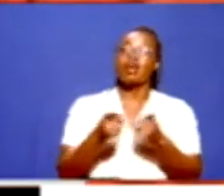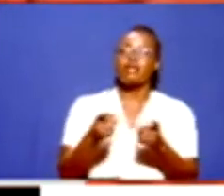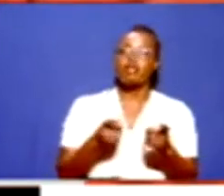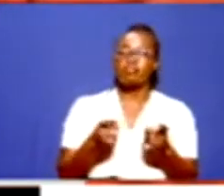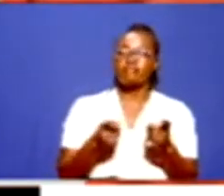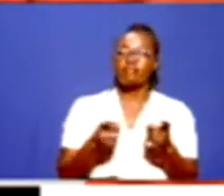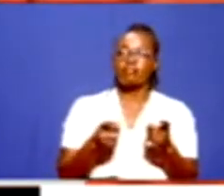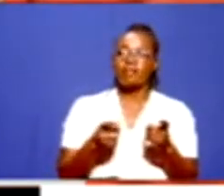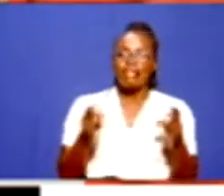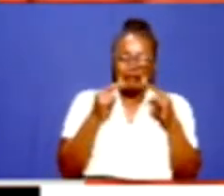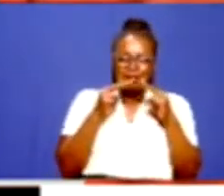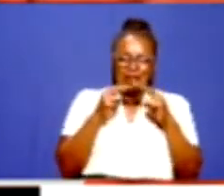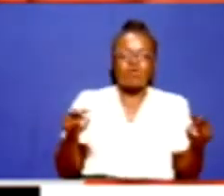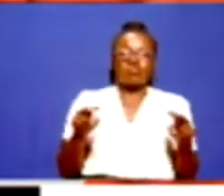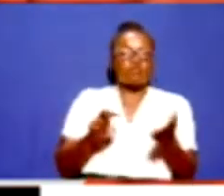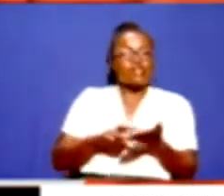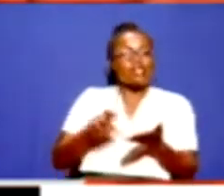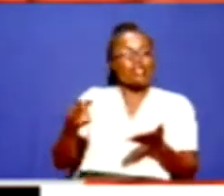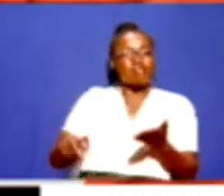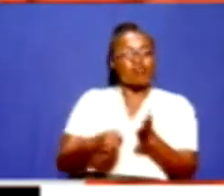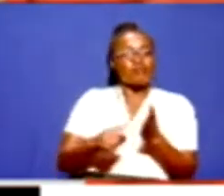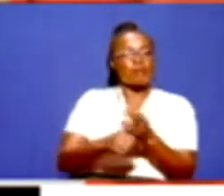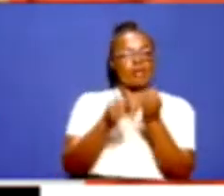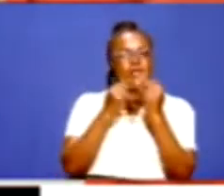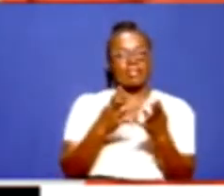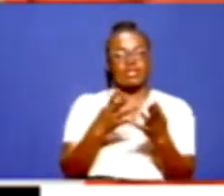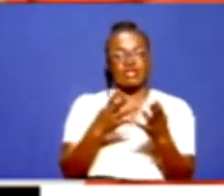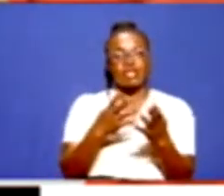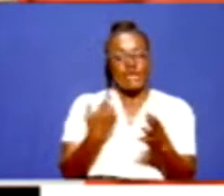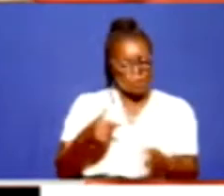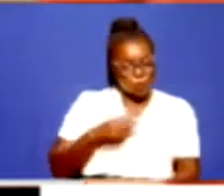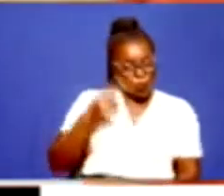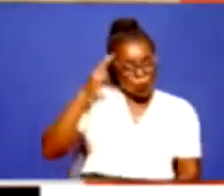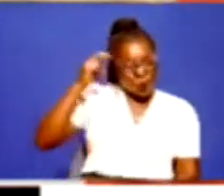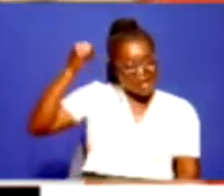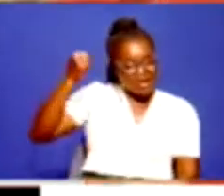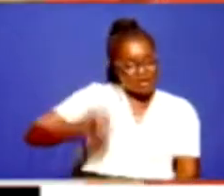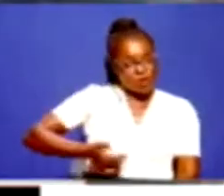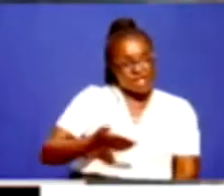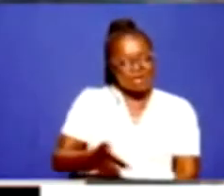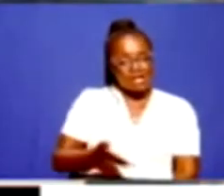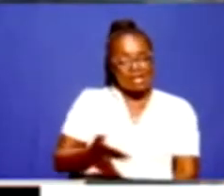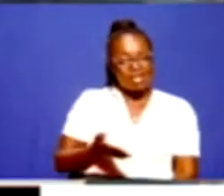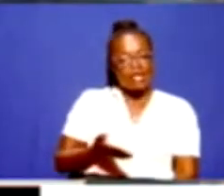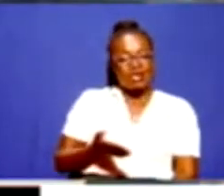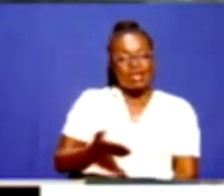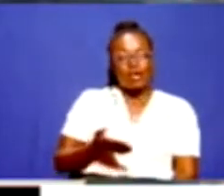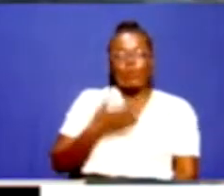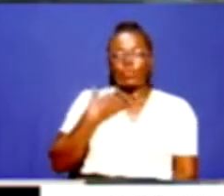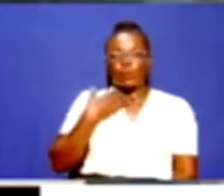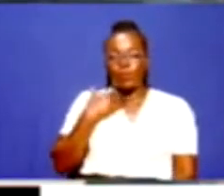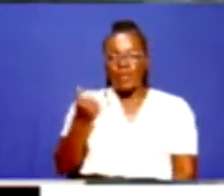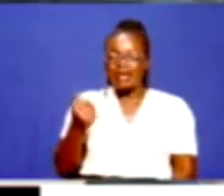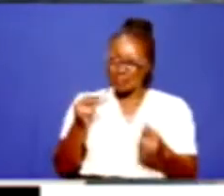statement. Peaceful transfer, hakuna shida. So, sisi naro, atujani kama mingine, sisi tunataka a